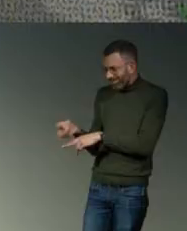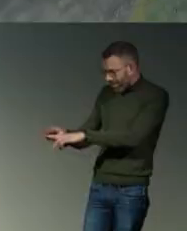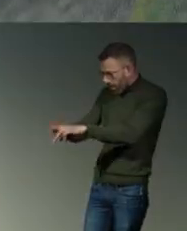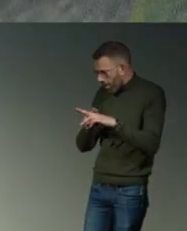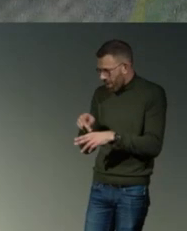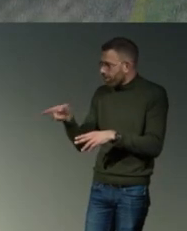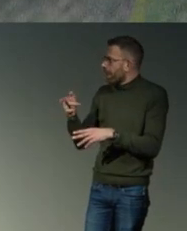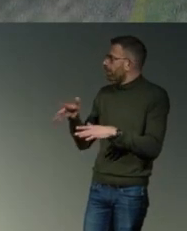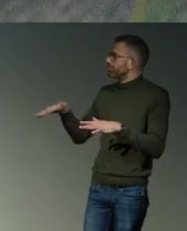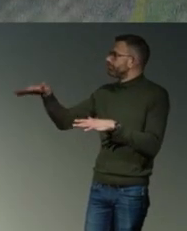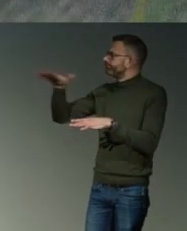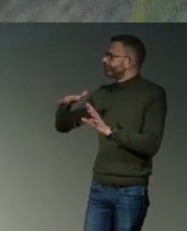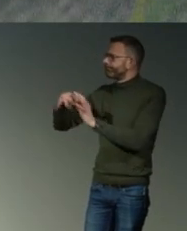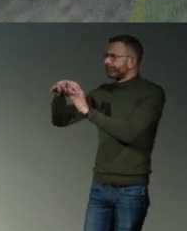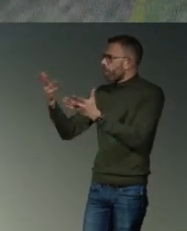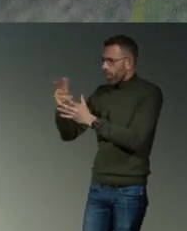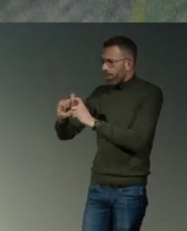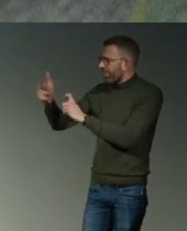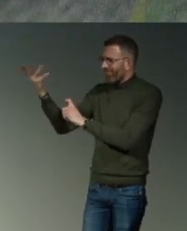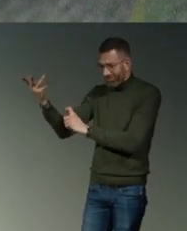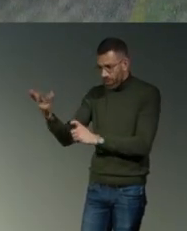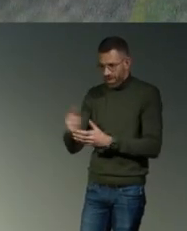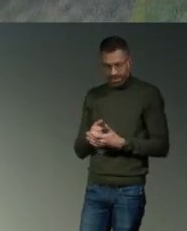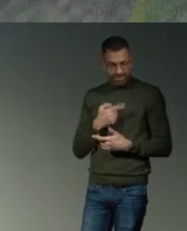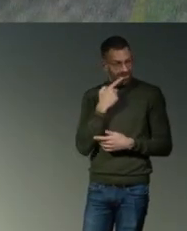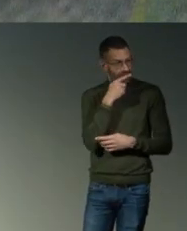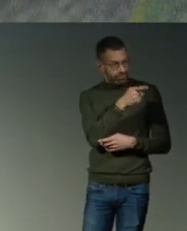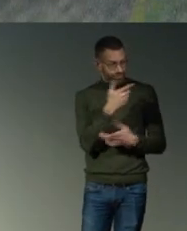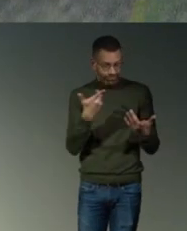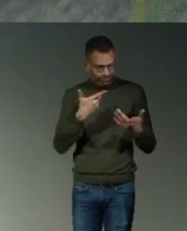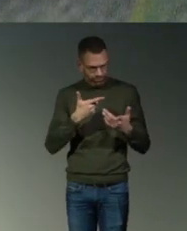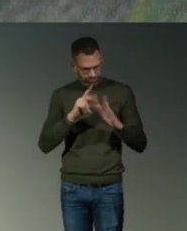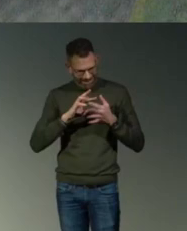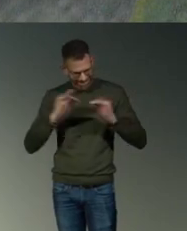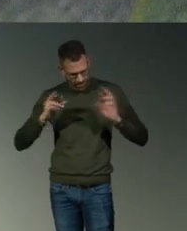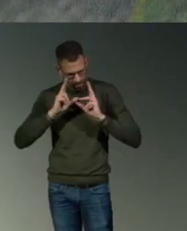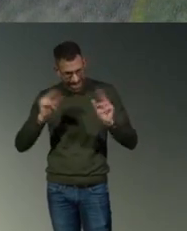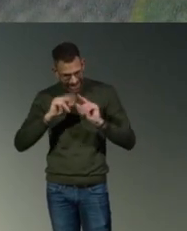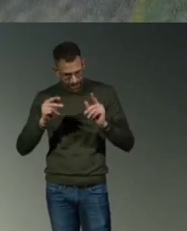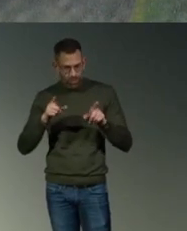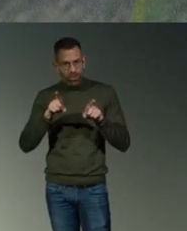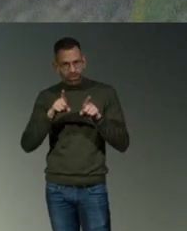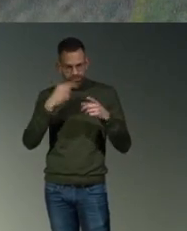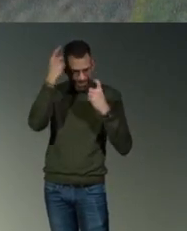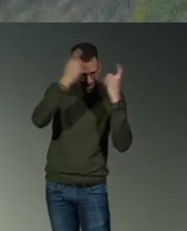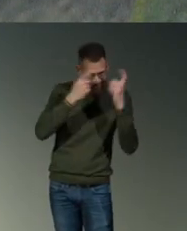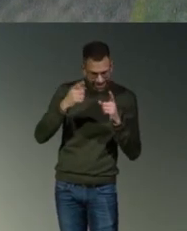essai et récit, c'était aussi une alternance entre un travail plus conceptuel et puis une nécessité de